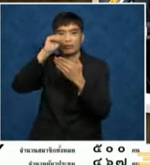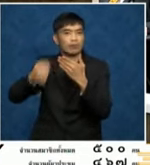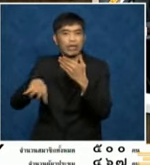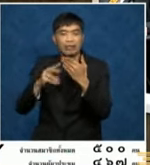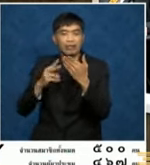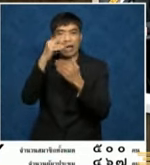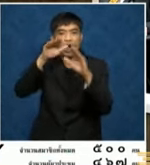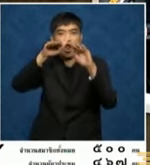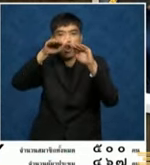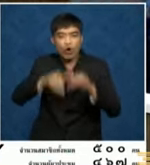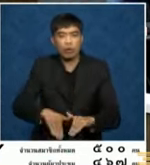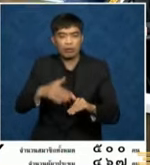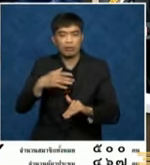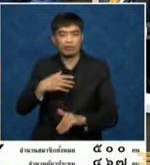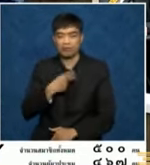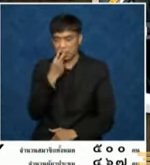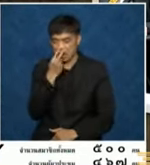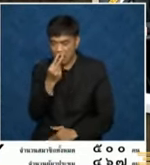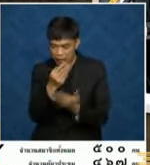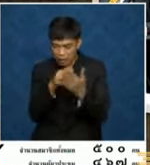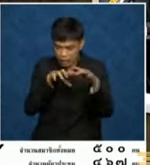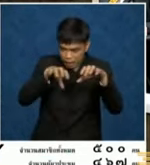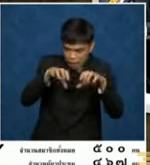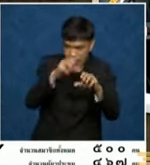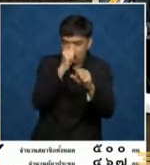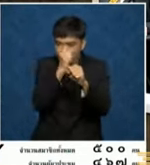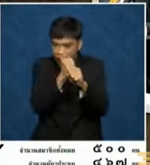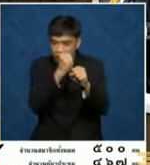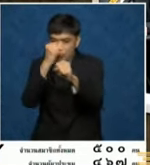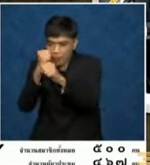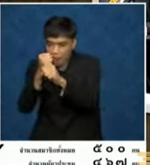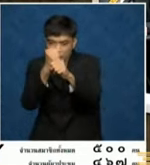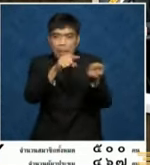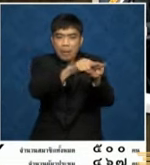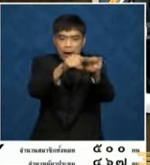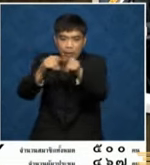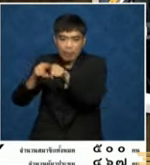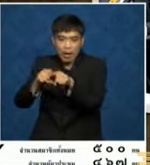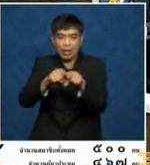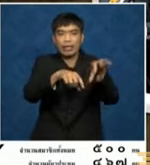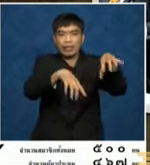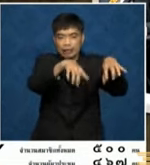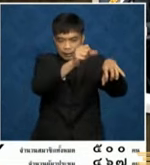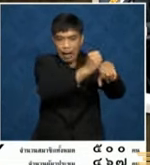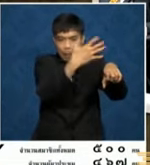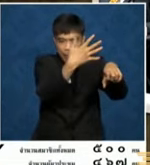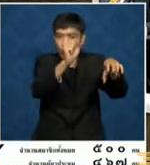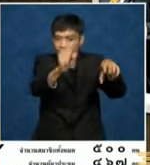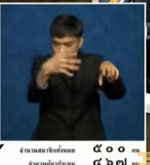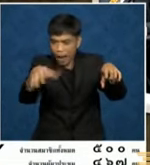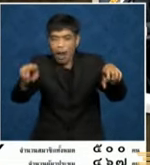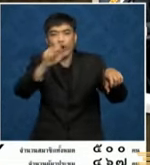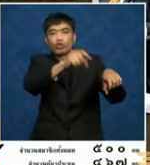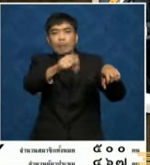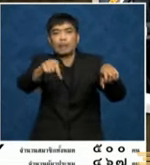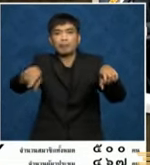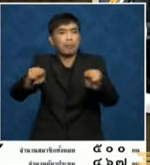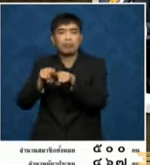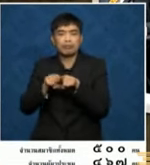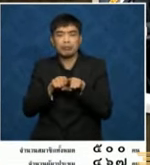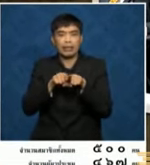ทำงบประมาณนะครับในการไปทับซ้อนในภารกิจของหน่วยงานในพื้นที่นะครับการ